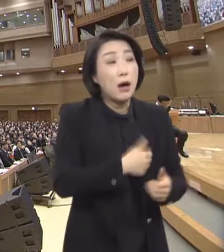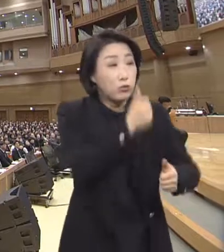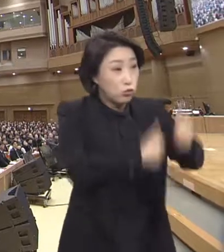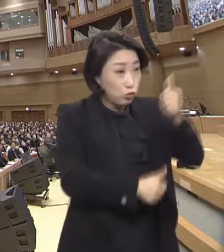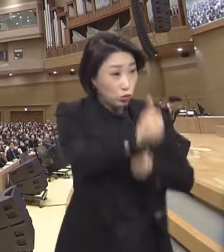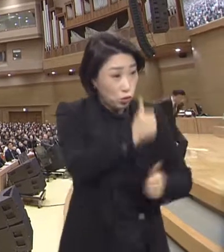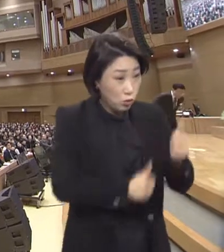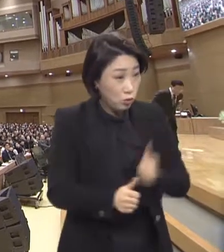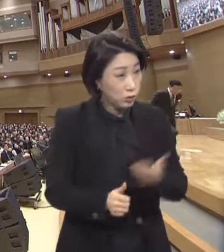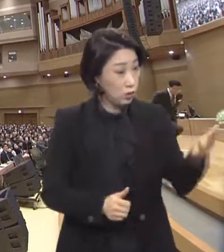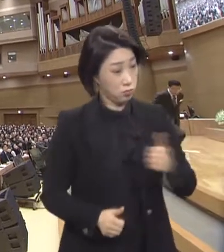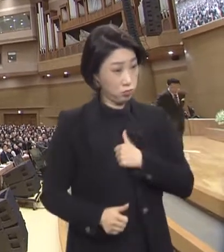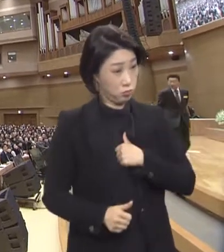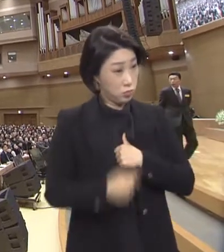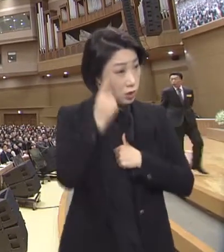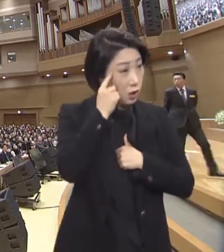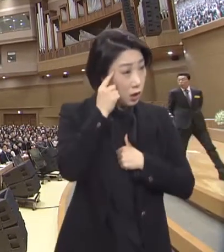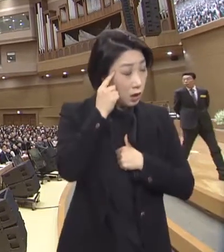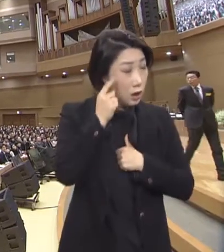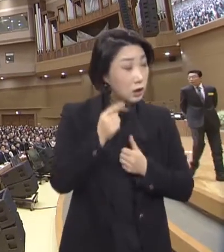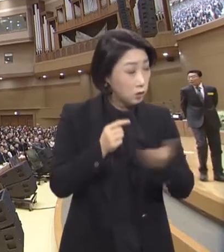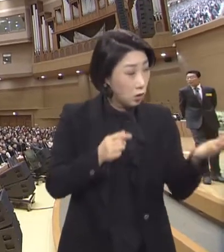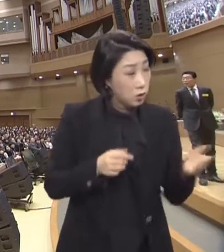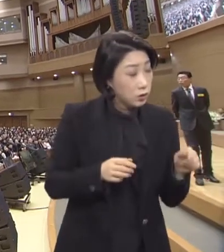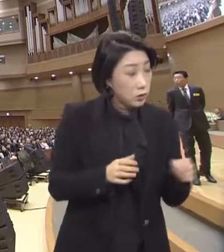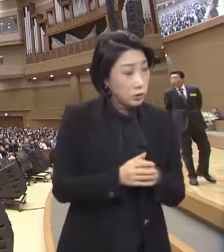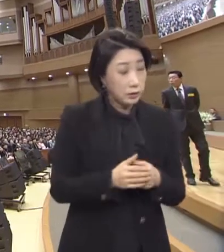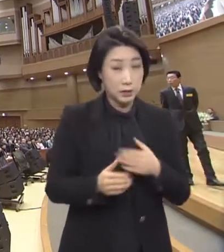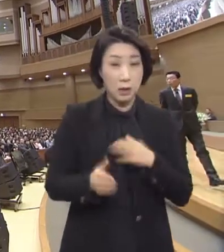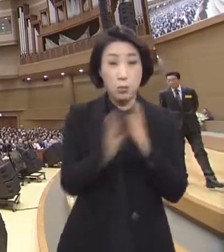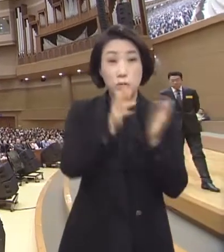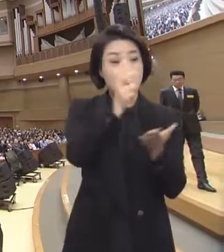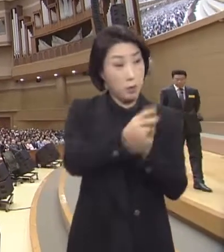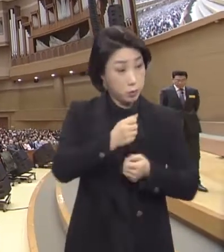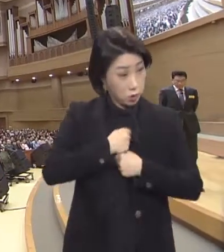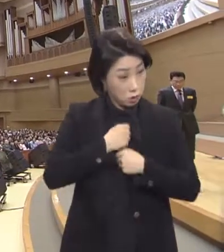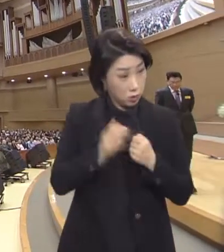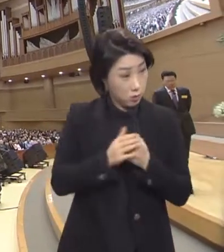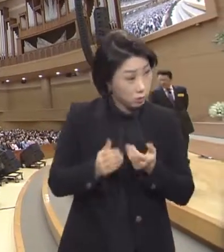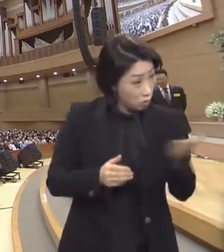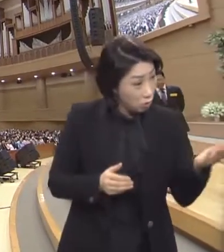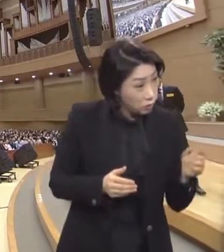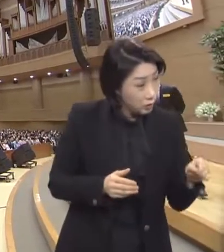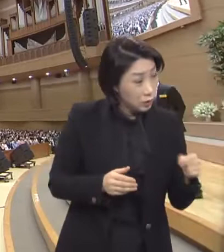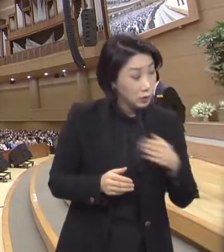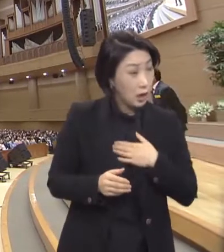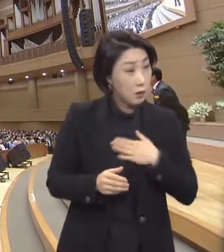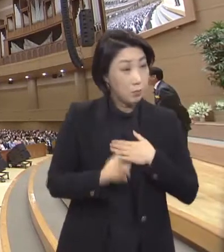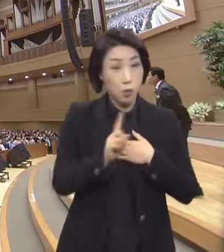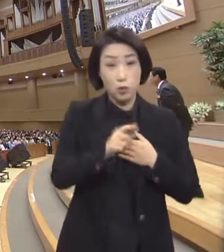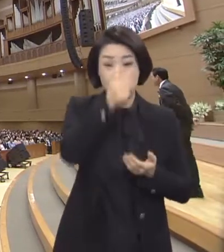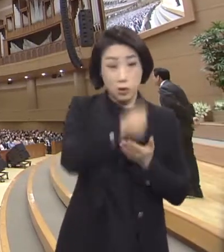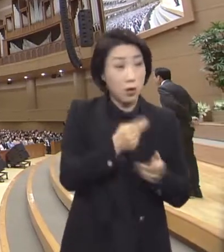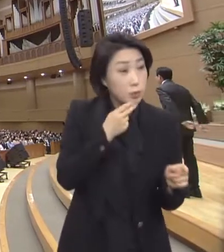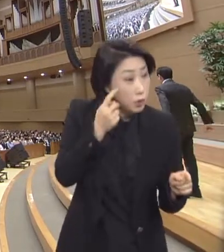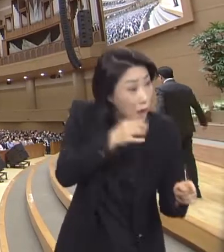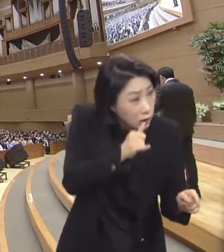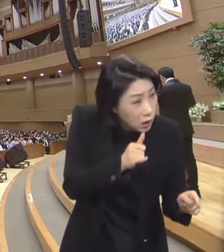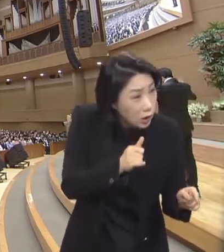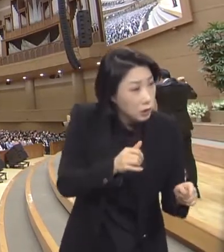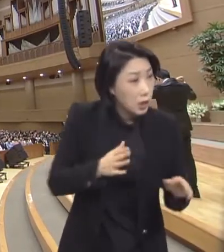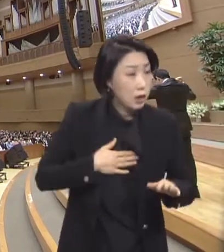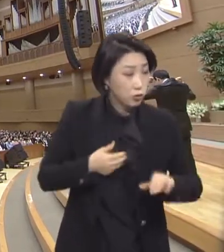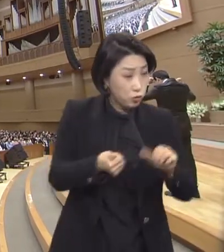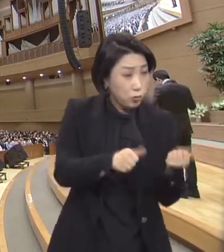후손이라고는 선민의식을 가지고 나는 율법을 지켰기 때문에 나는 이미 죄가 없어. 나는